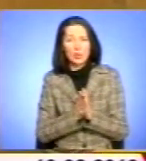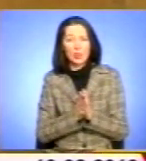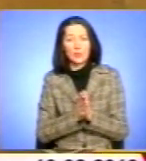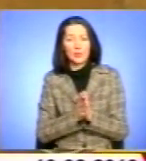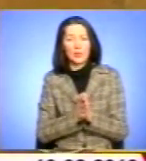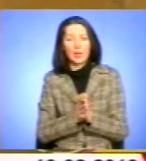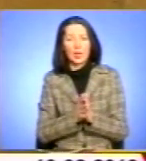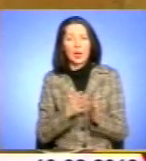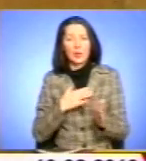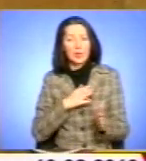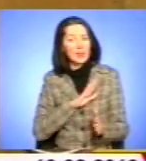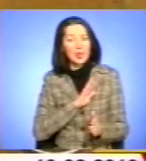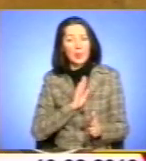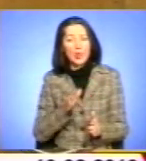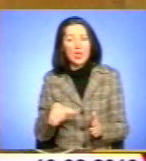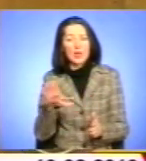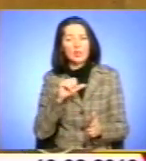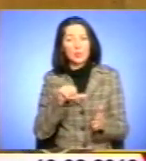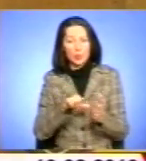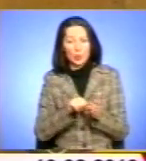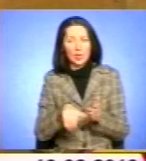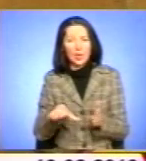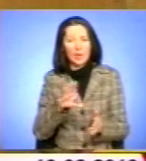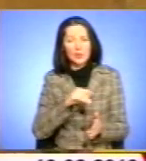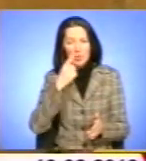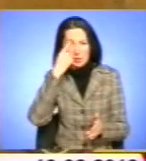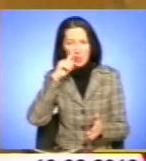Значить, ми були всі присутні і всі знали про сьогоднішній